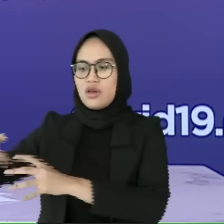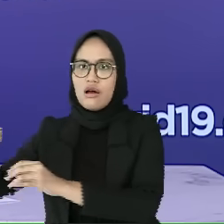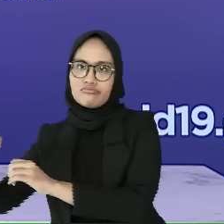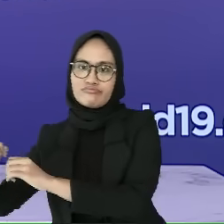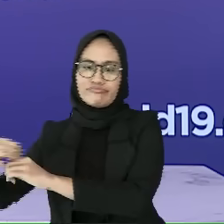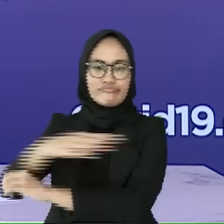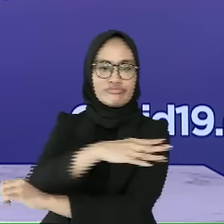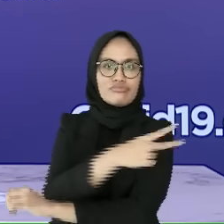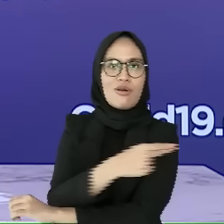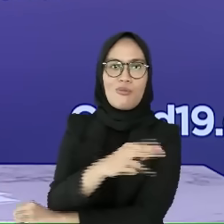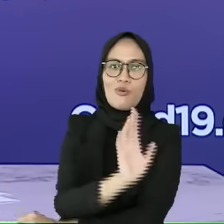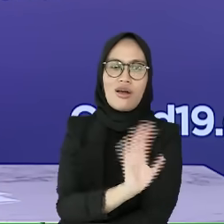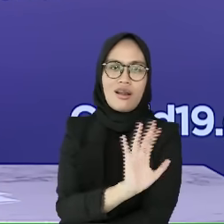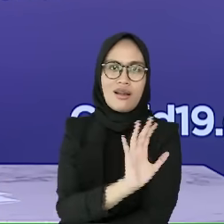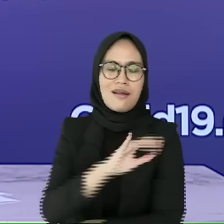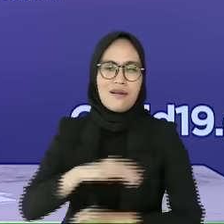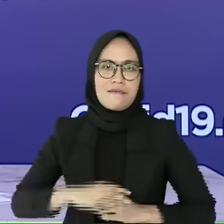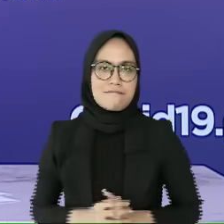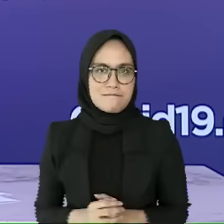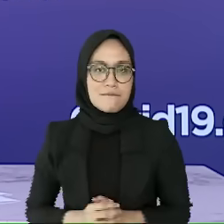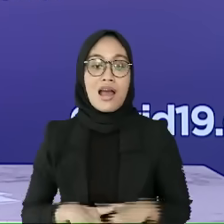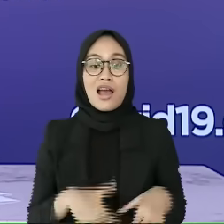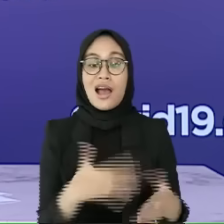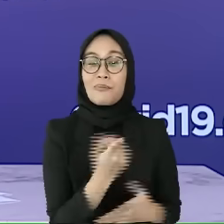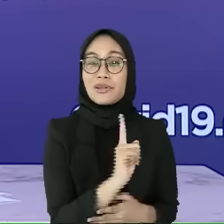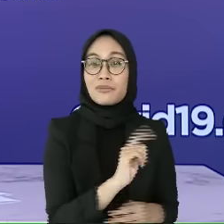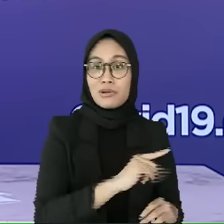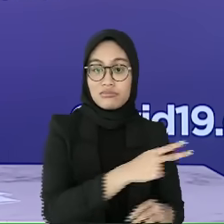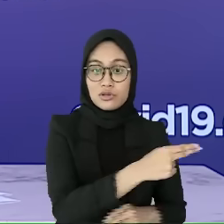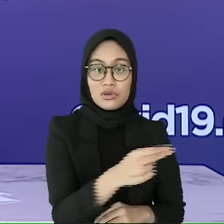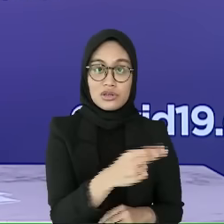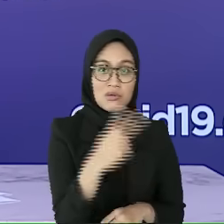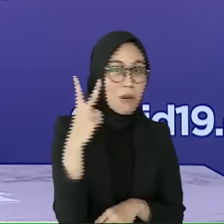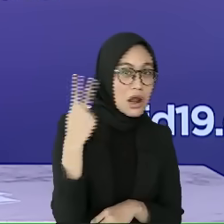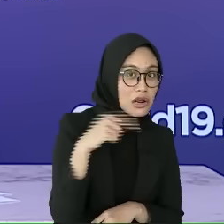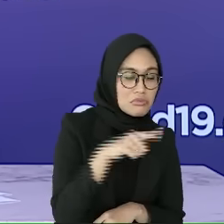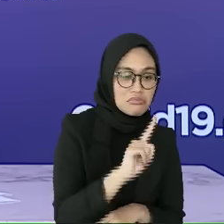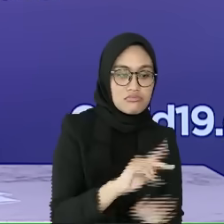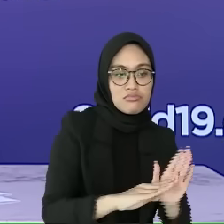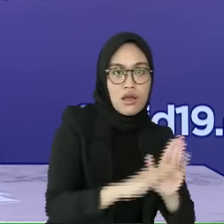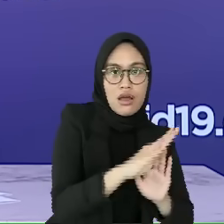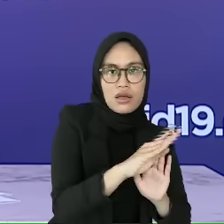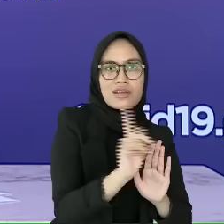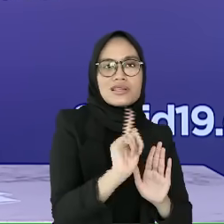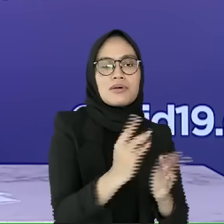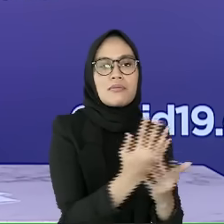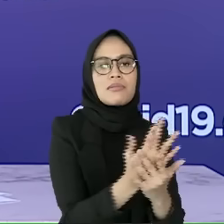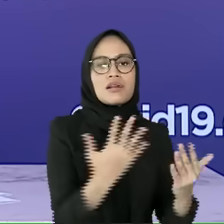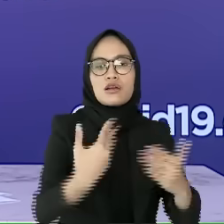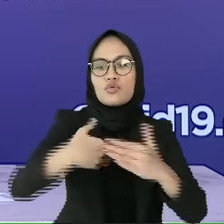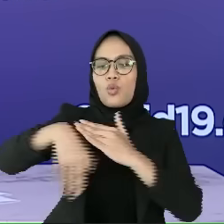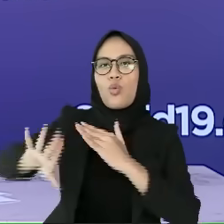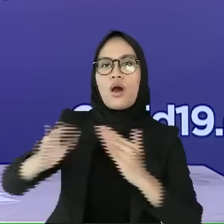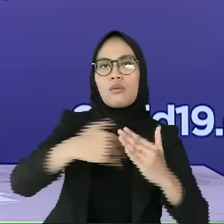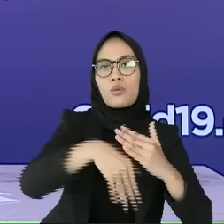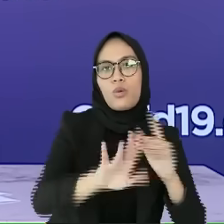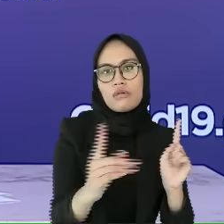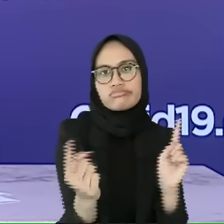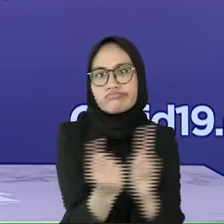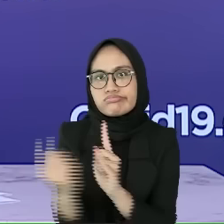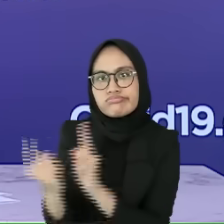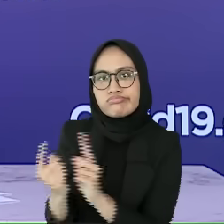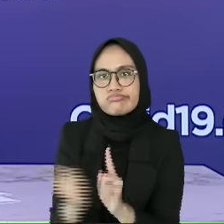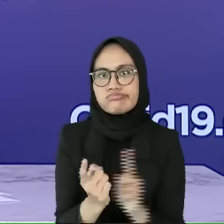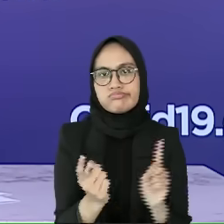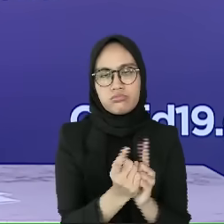virus adalah meningkatnya mobilitas dan aktivitas sosial masyarakat yang terjadi bersamaan